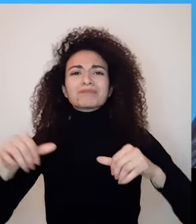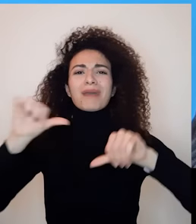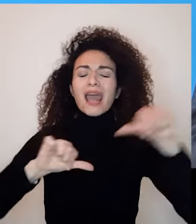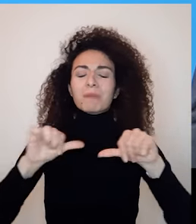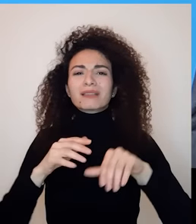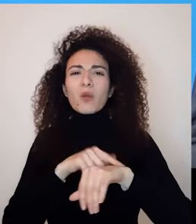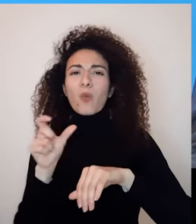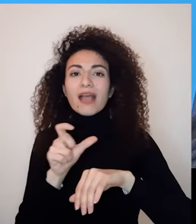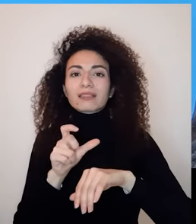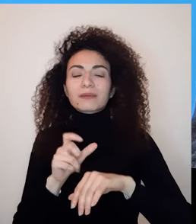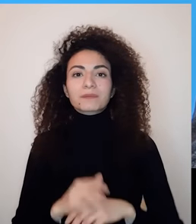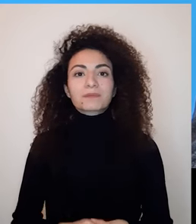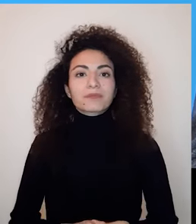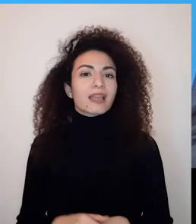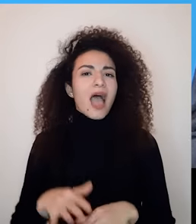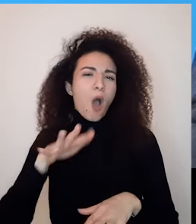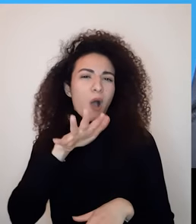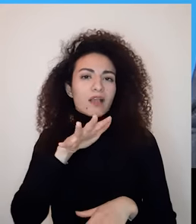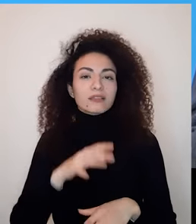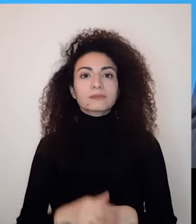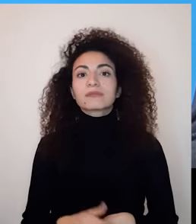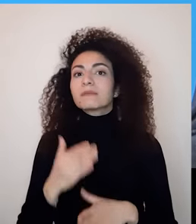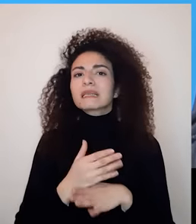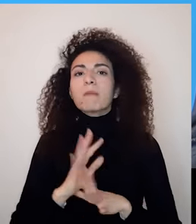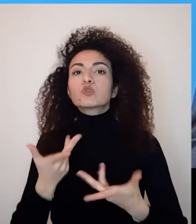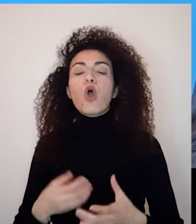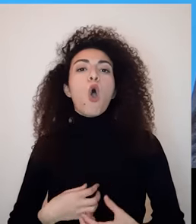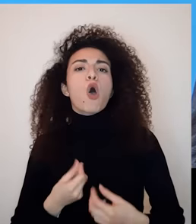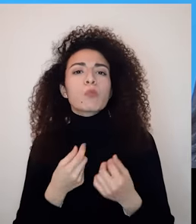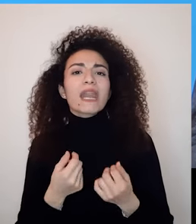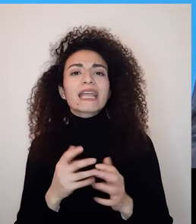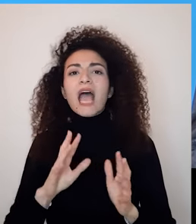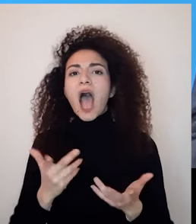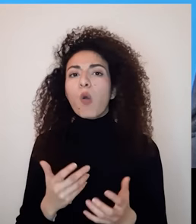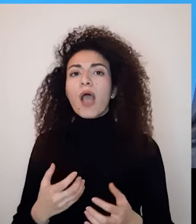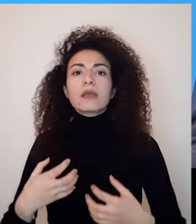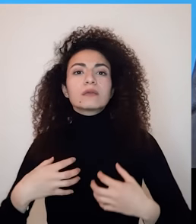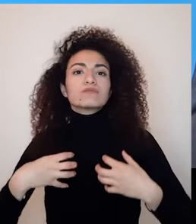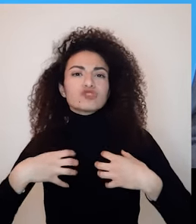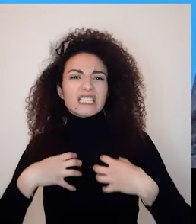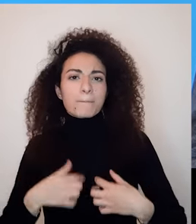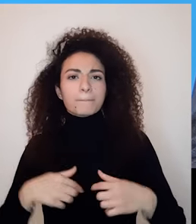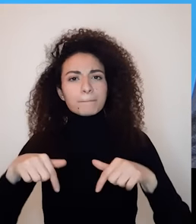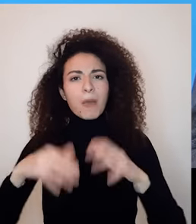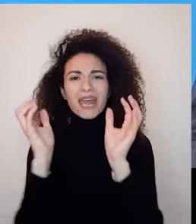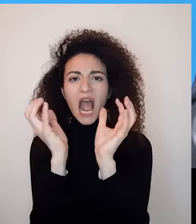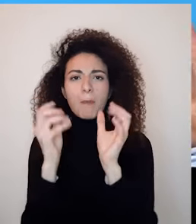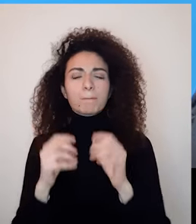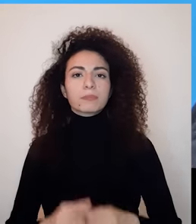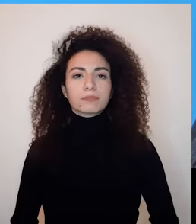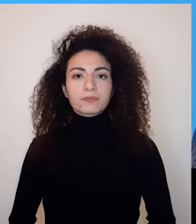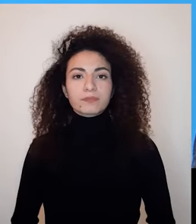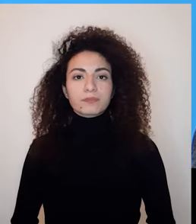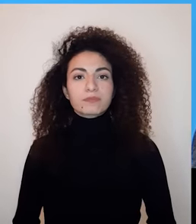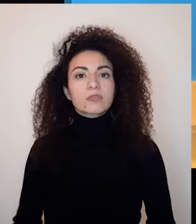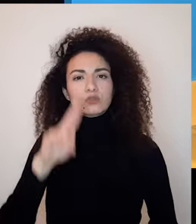من اضطرابات حيضية مؤقتة، أي خلل بالمسافة الزمنية ممكن أن تكون أسبابه إما هرمونية أو مشاكل